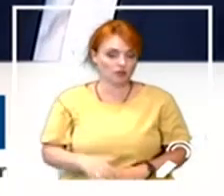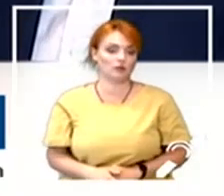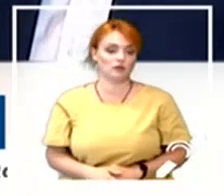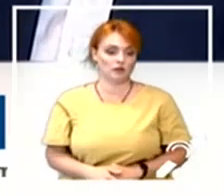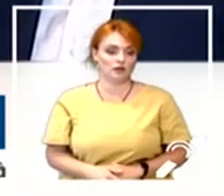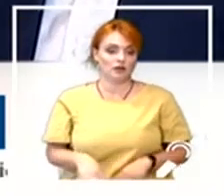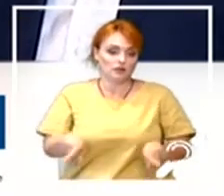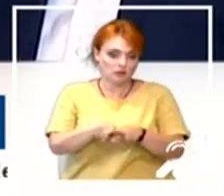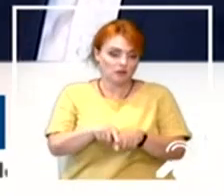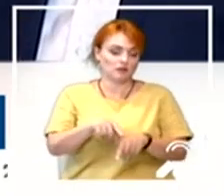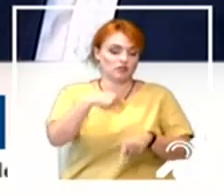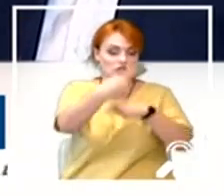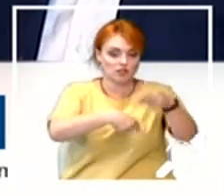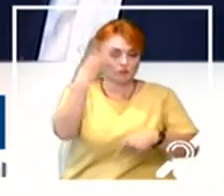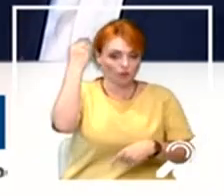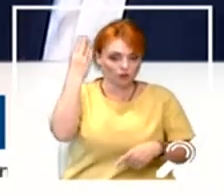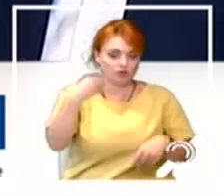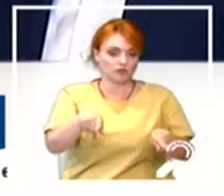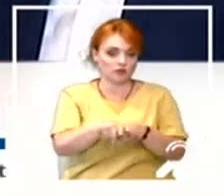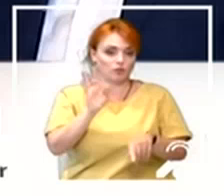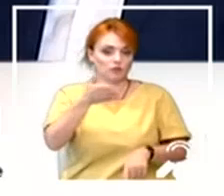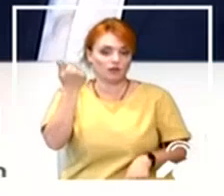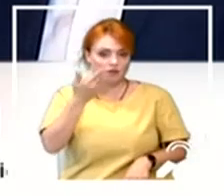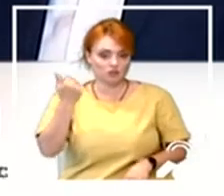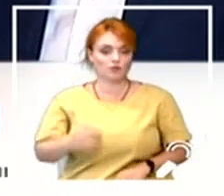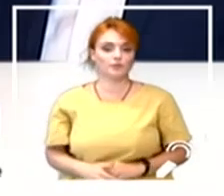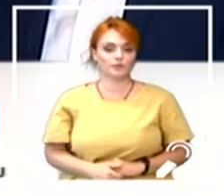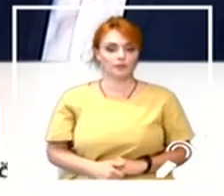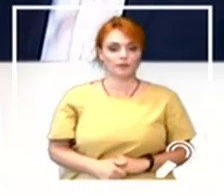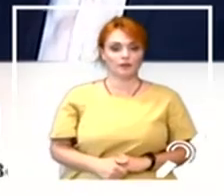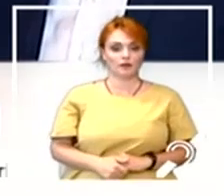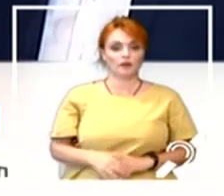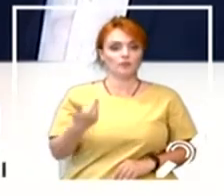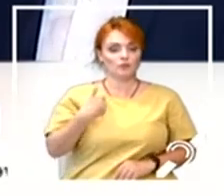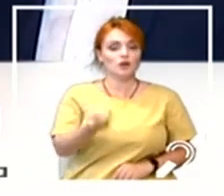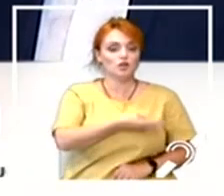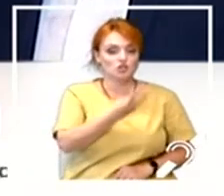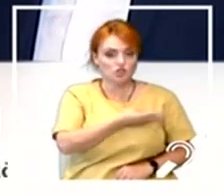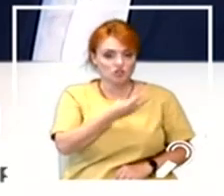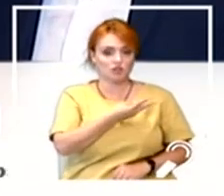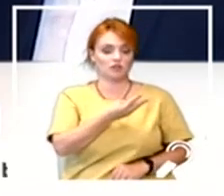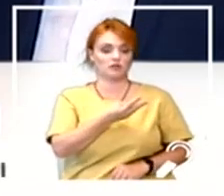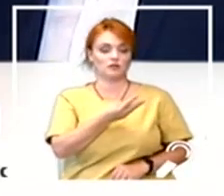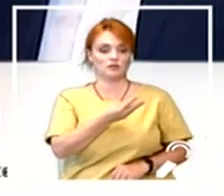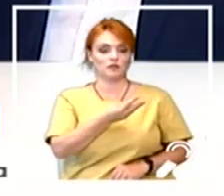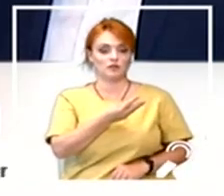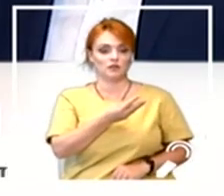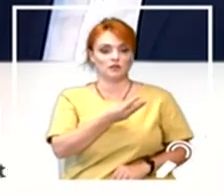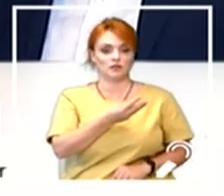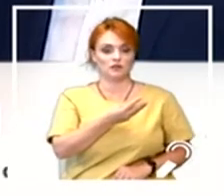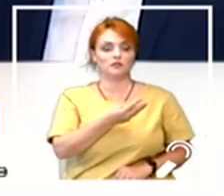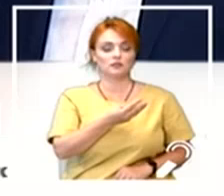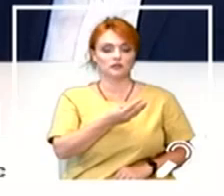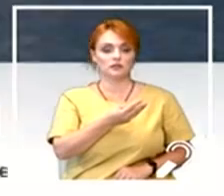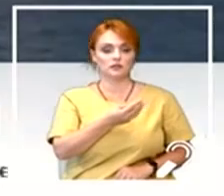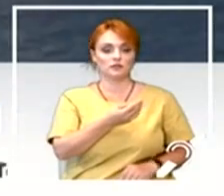dragare suplimentară a părții ucrainiene a Dunării, dar dorim să accentuăm că se face asta conform